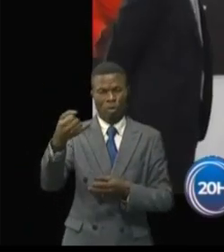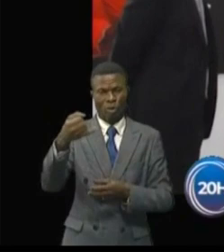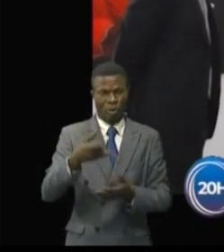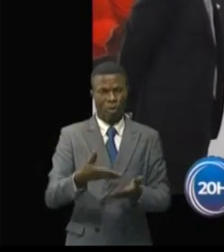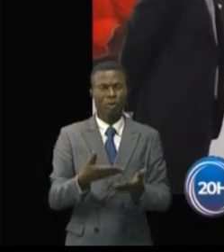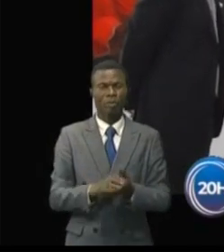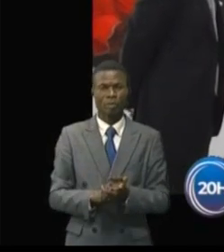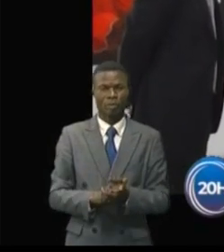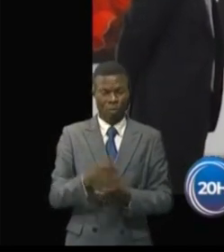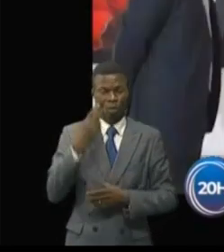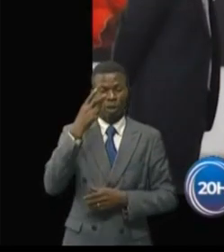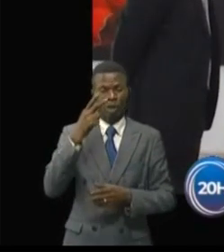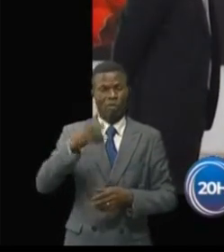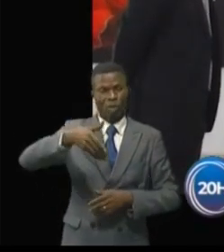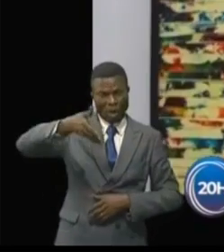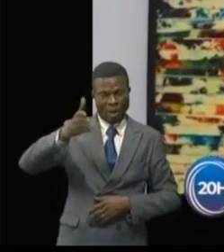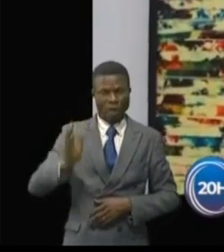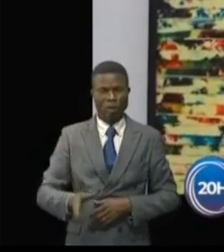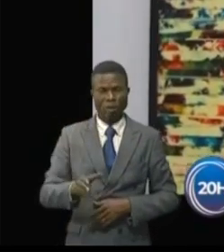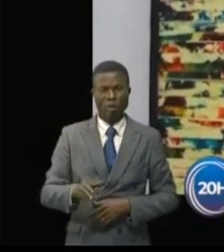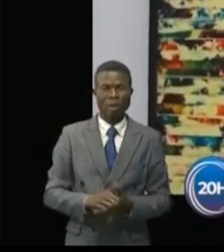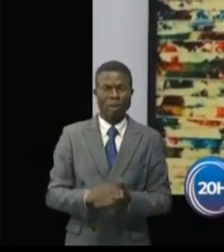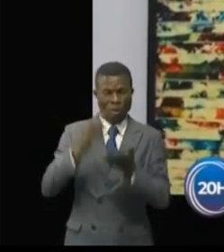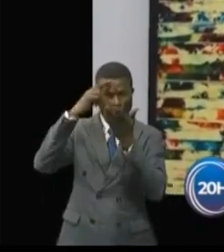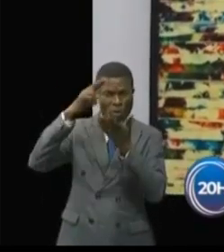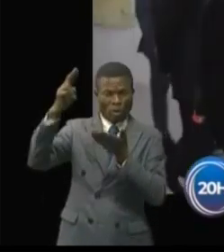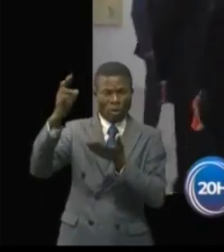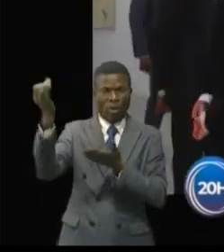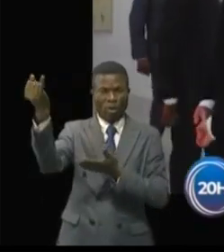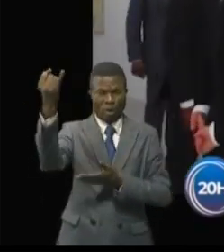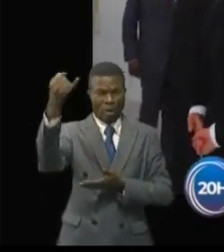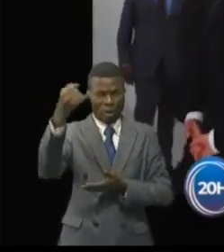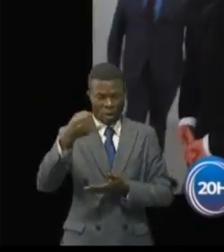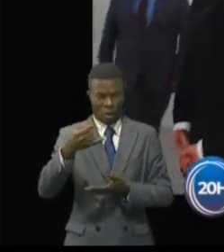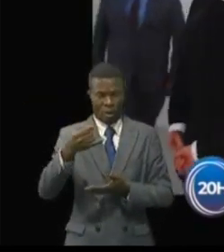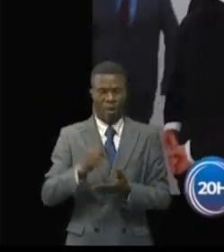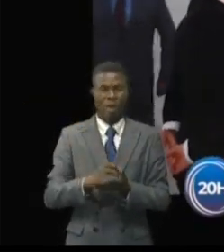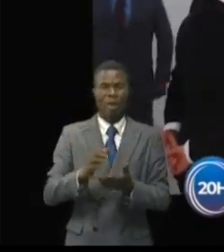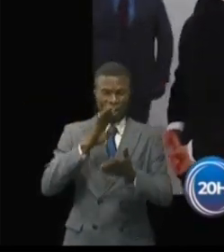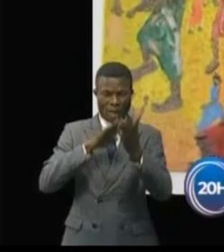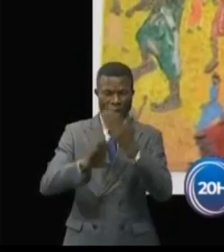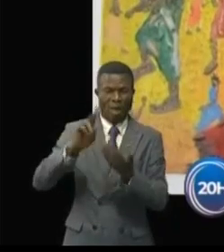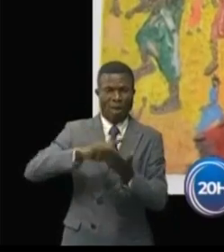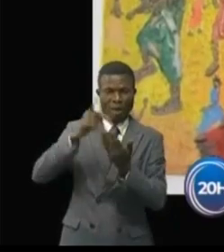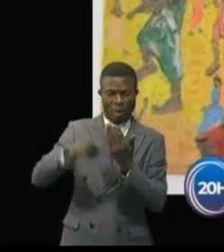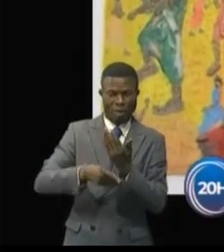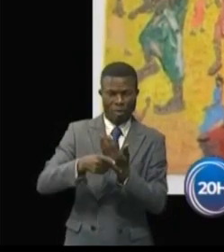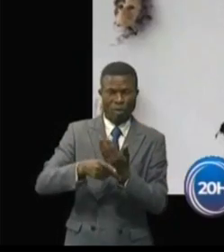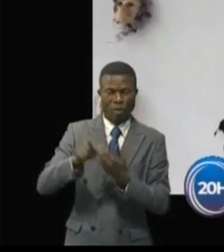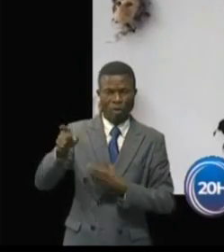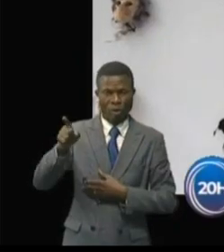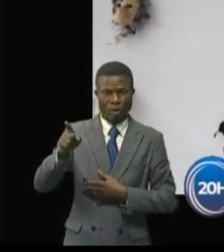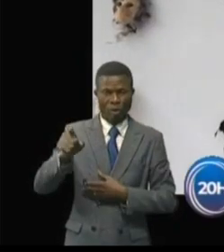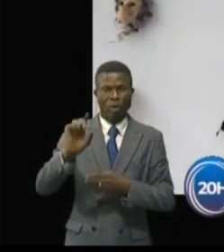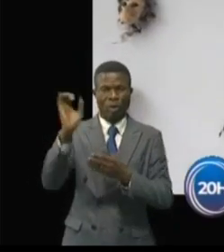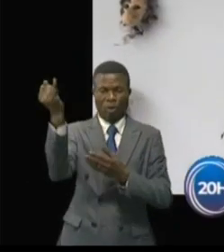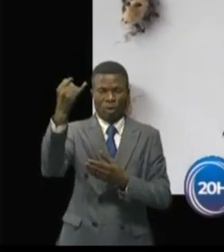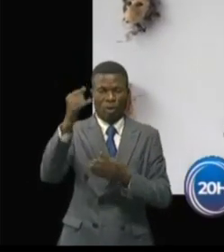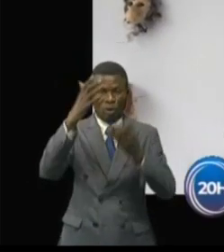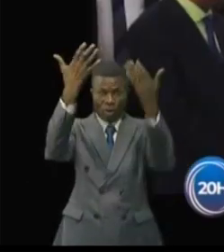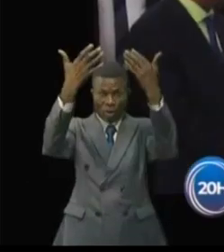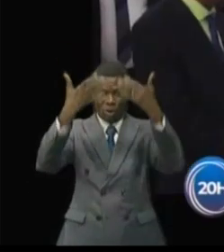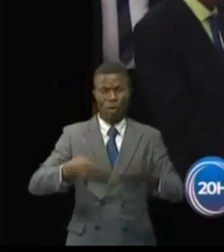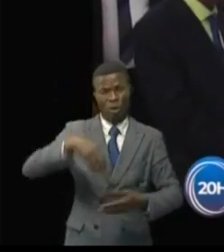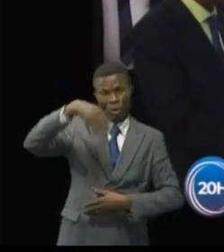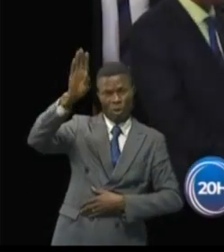scander la vie du Congo. L'Académie des Beaux-Arts a fait partie de son agenda. Tableaux, sculptures et autres